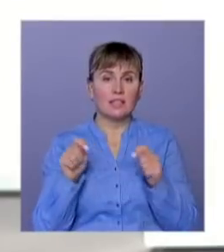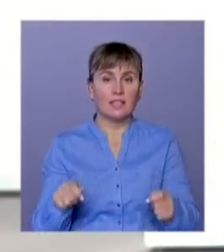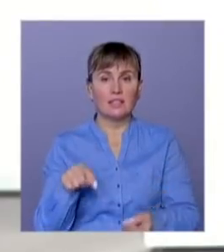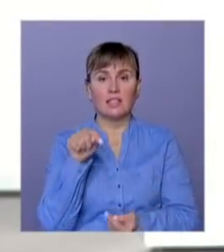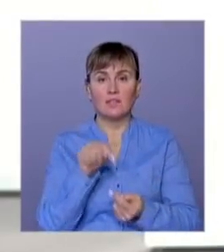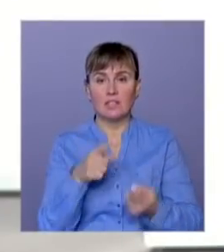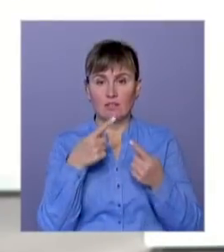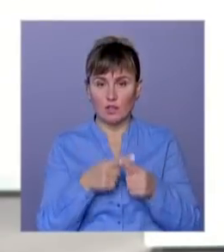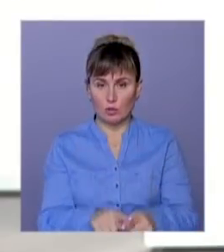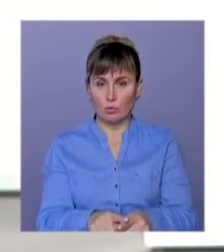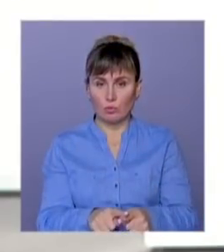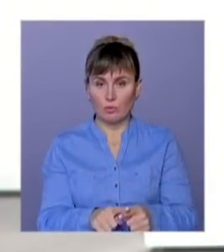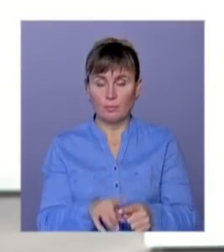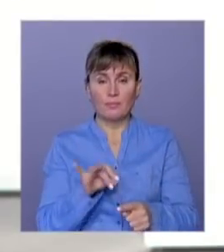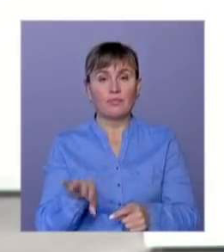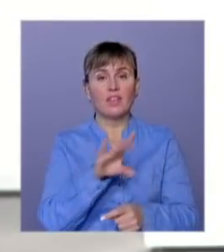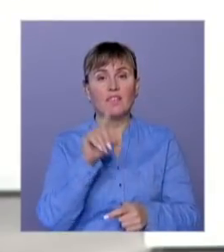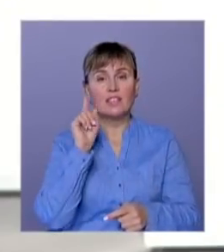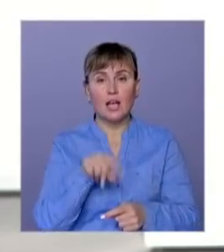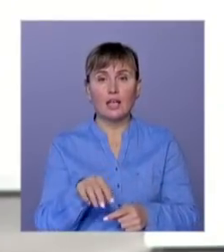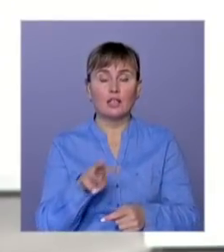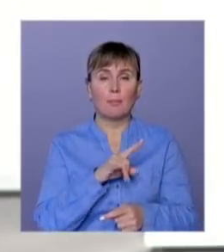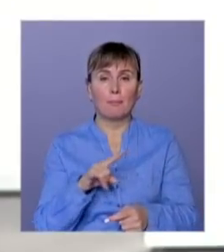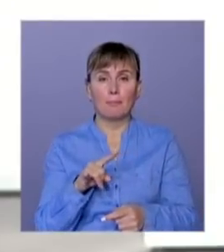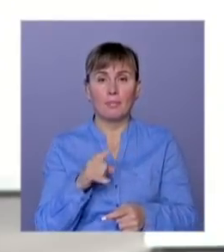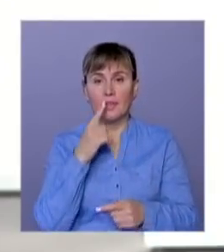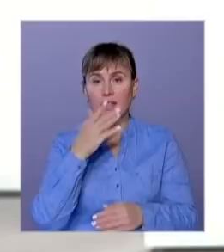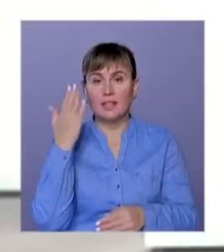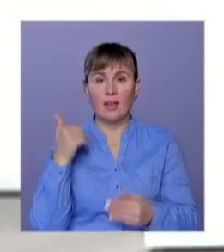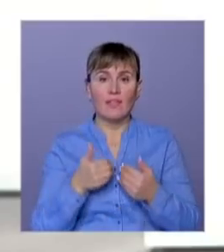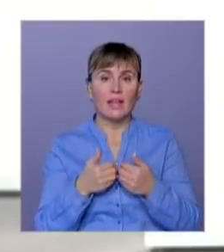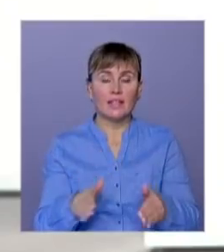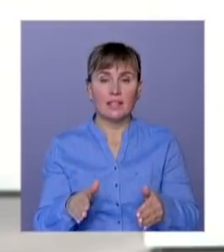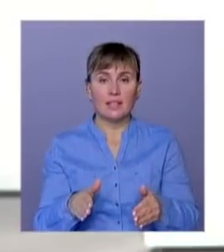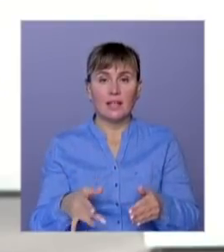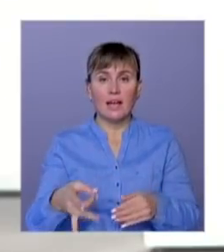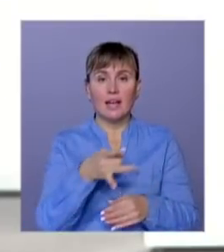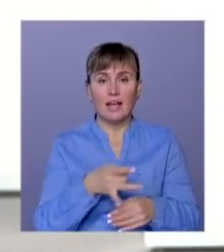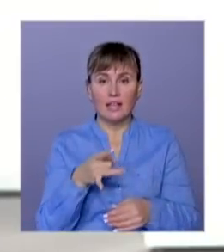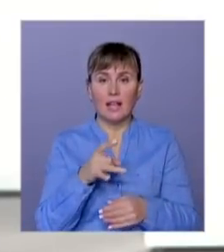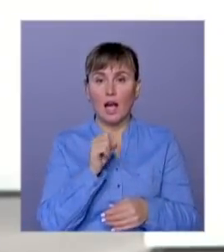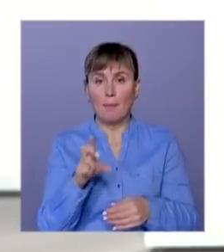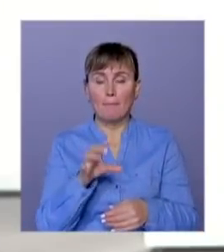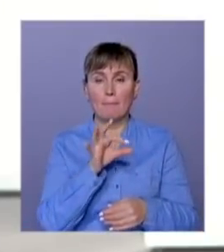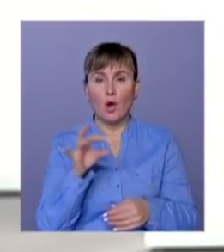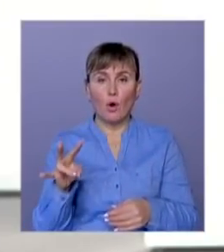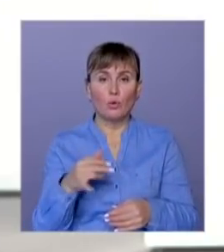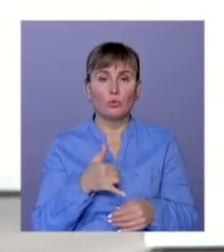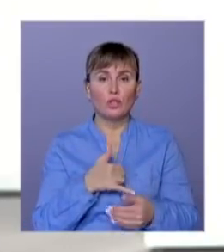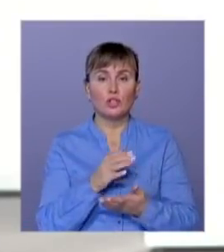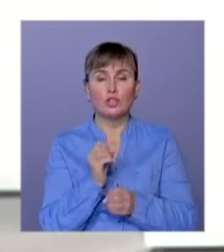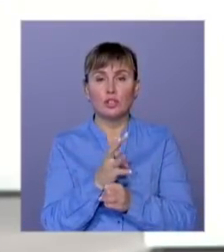соответствующую инфраструктуру. Вы знаете, мы буквально вот недавно открыли региональный хаб ООН. У нас 14